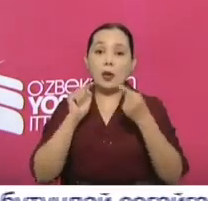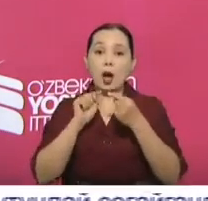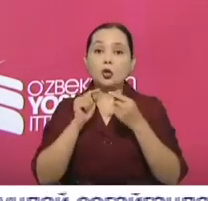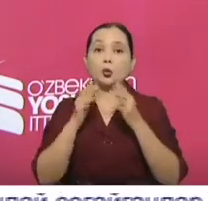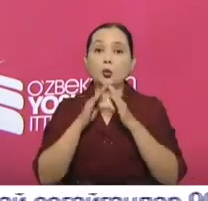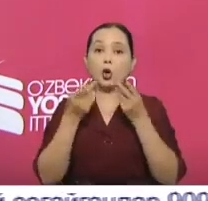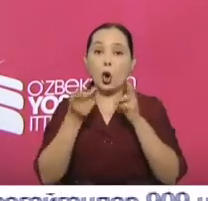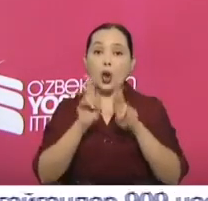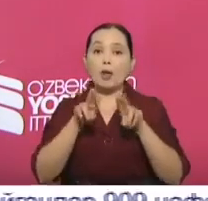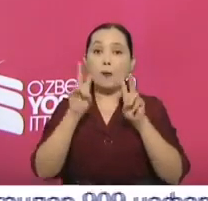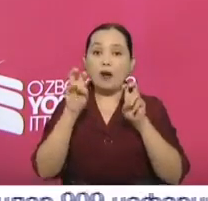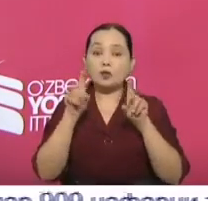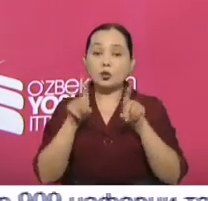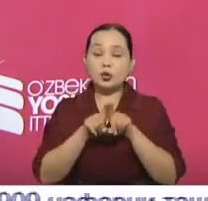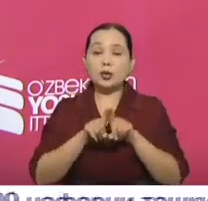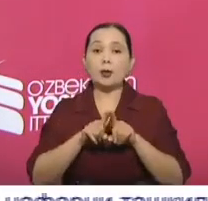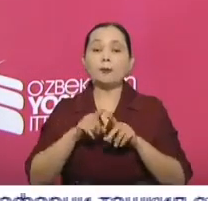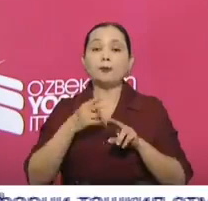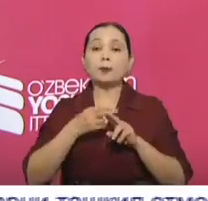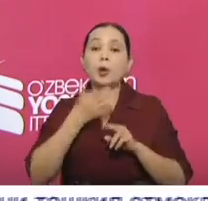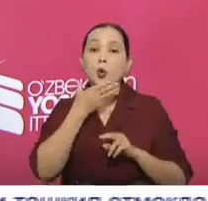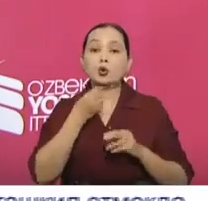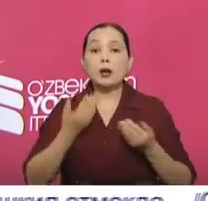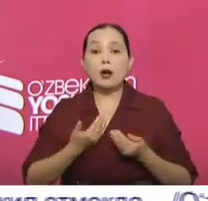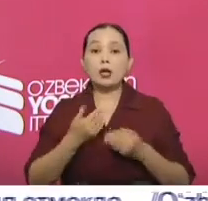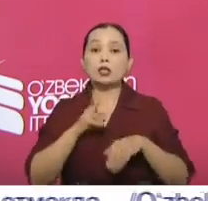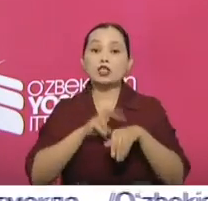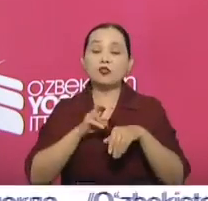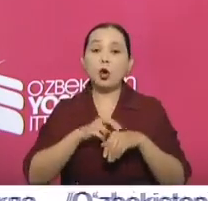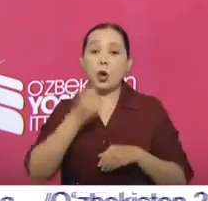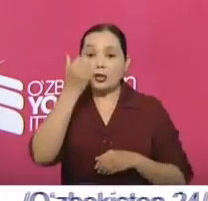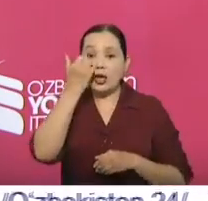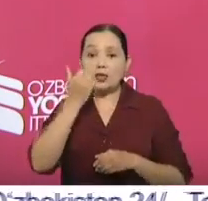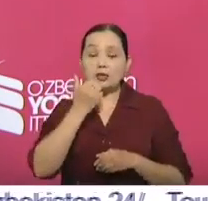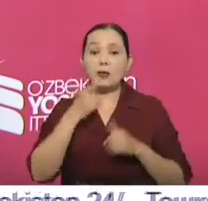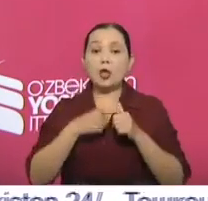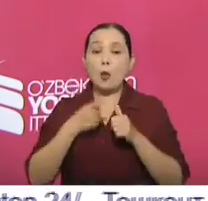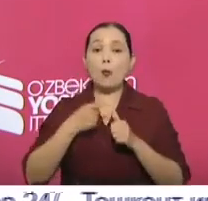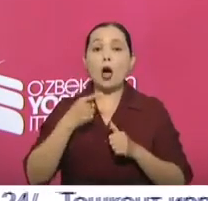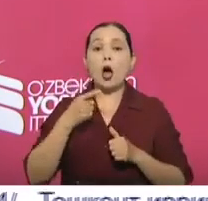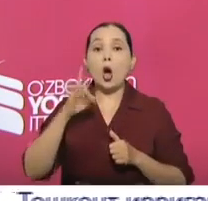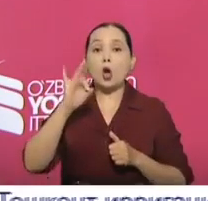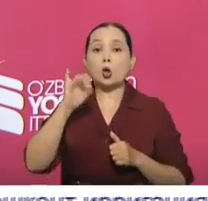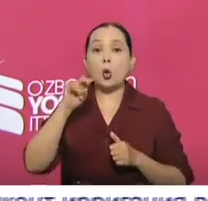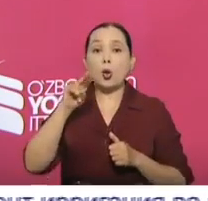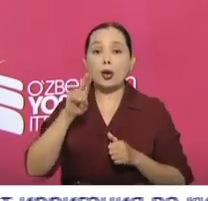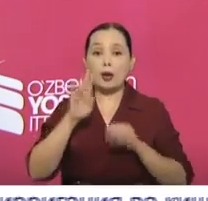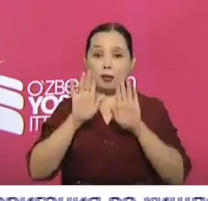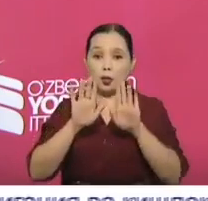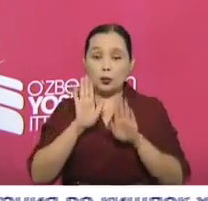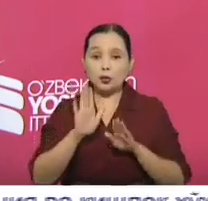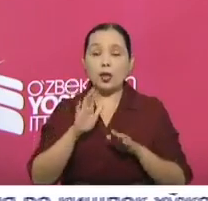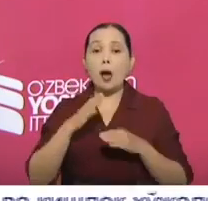мавзусида. Аф эт гузал ҳаёт шифокорларга таъзимдамиз. Роликлар намоиш этилмоқда. Шу билан